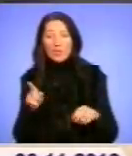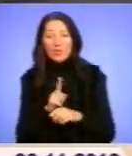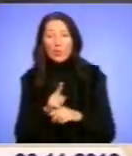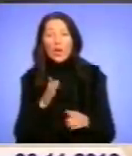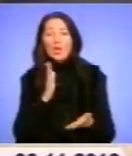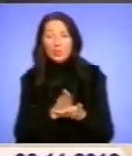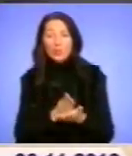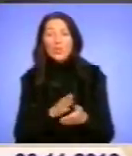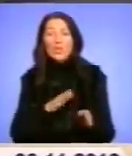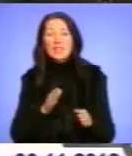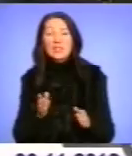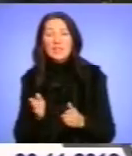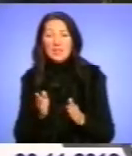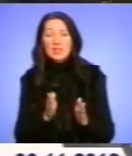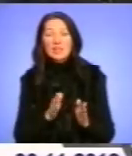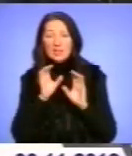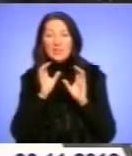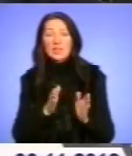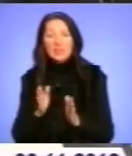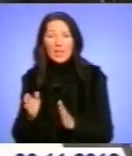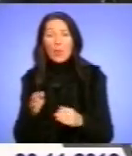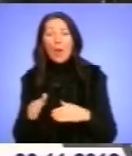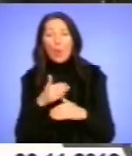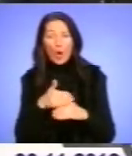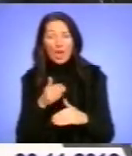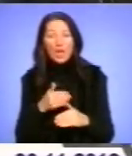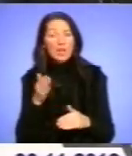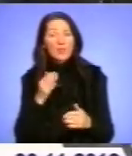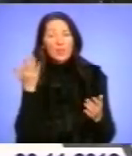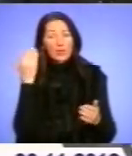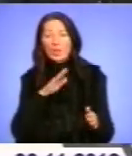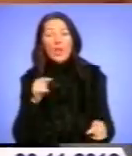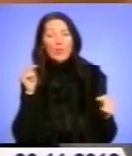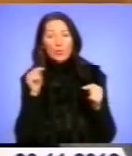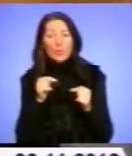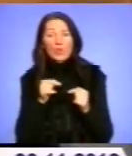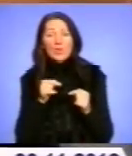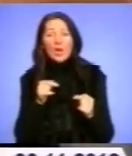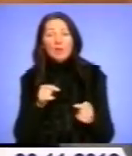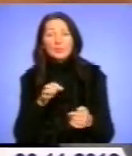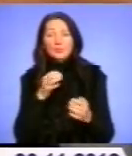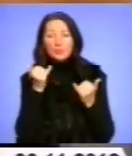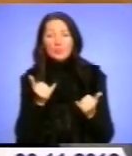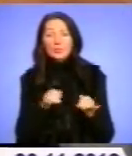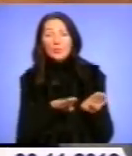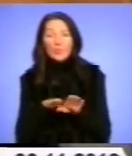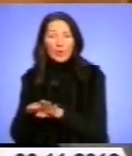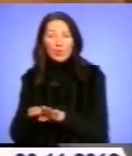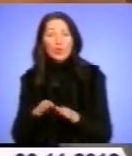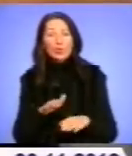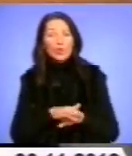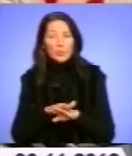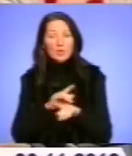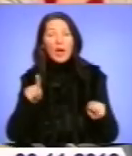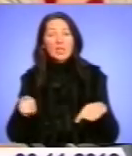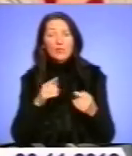виконання кримінальних покарань та попередніх ув'язнень давно не відповідає сучасному рівню соціально-економічного розвитку суспільства. А